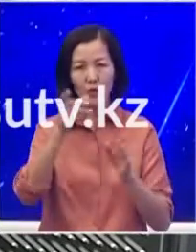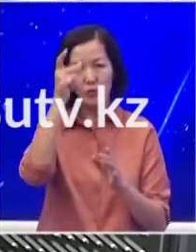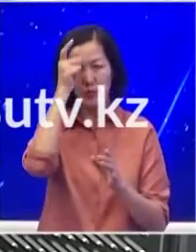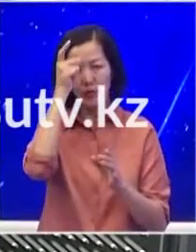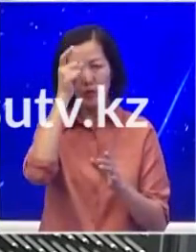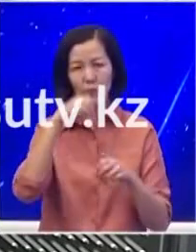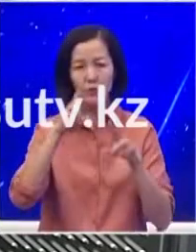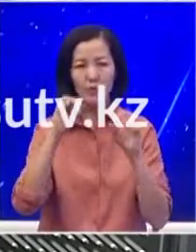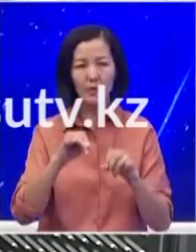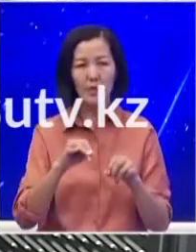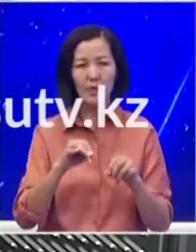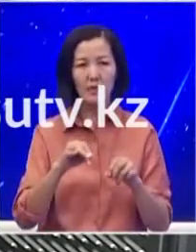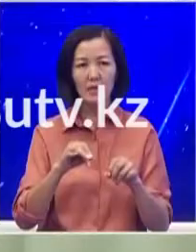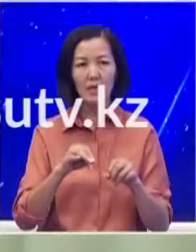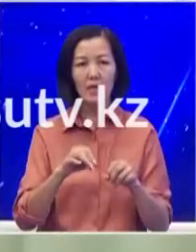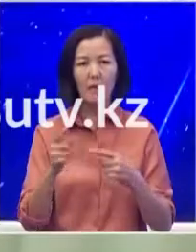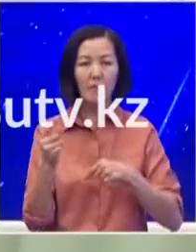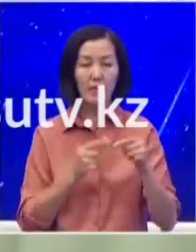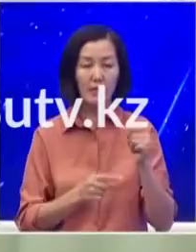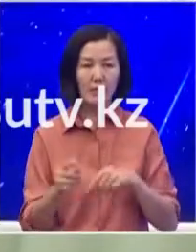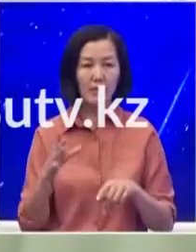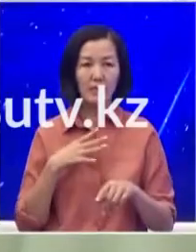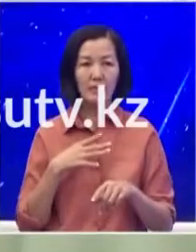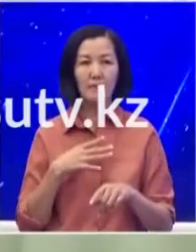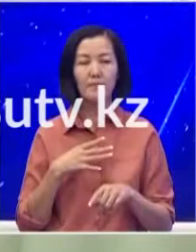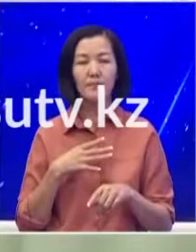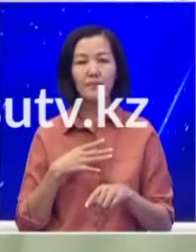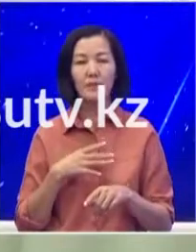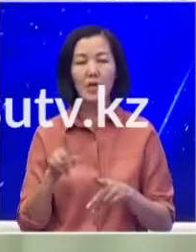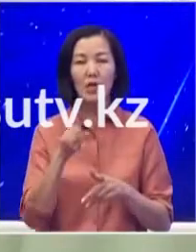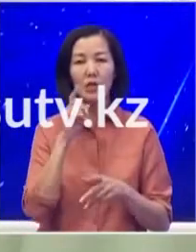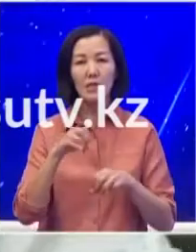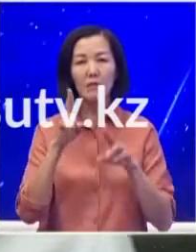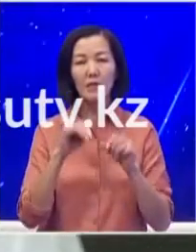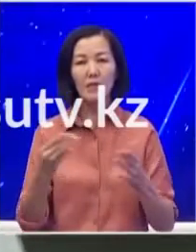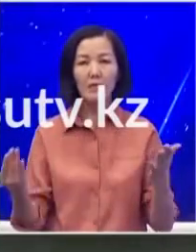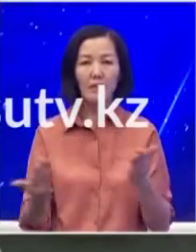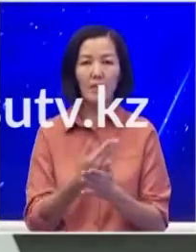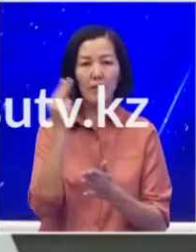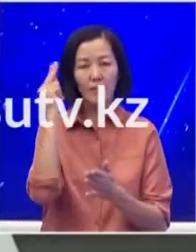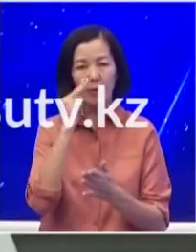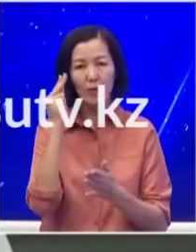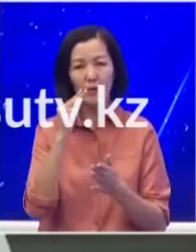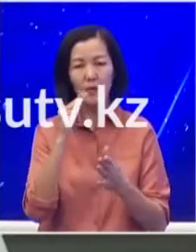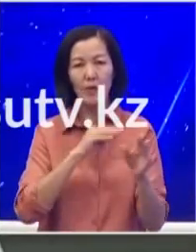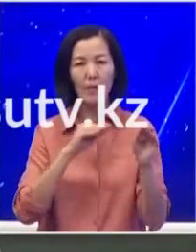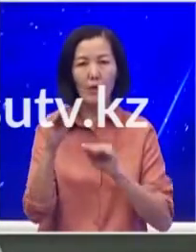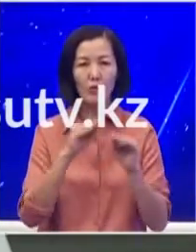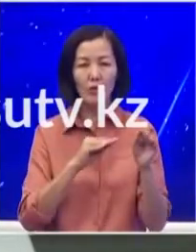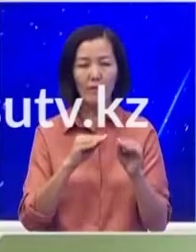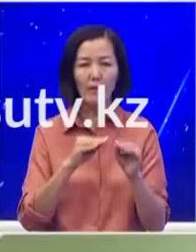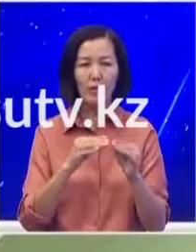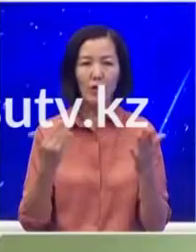по специальности «Гостиничный бизнес». Стоит отметить, в рамках проекта «ЖАЗ Маман» обновлена учебно-производственная база колледжа.